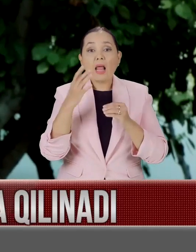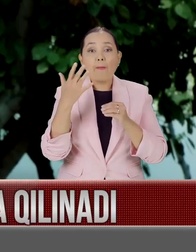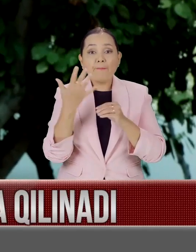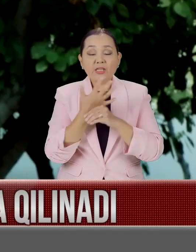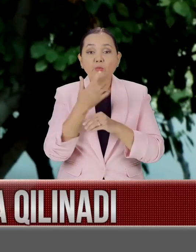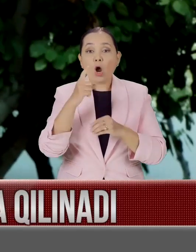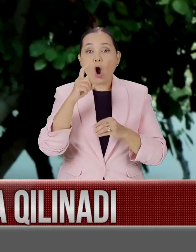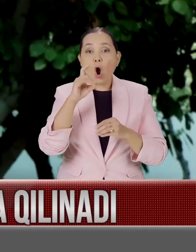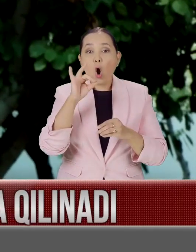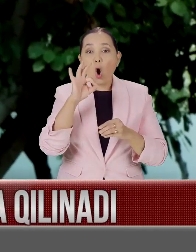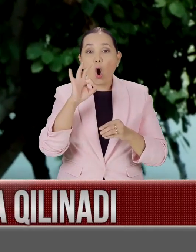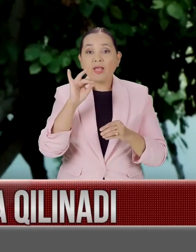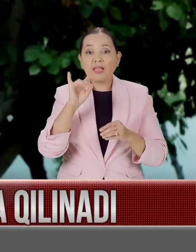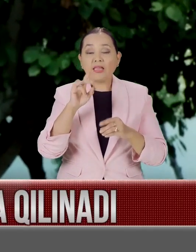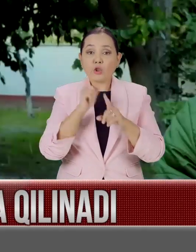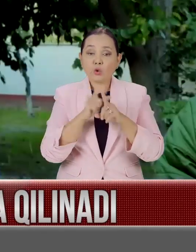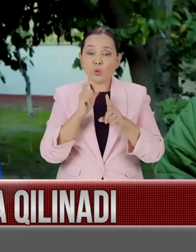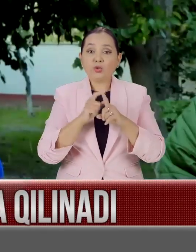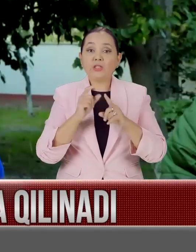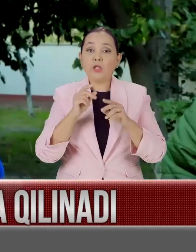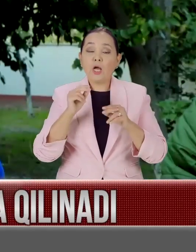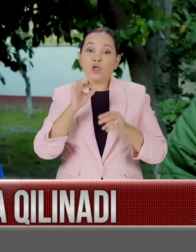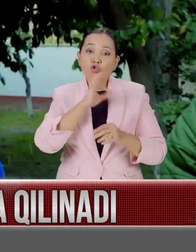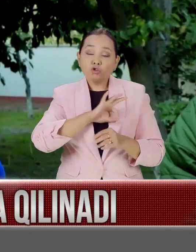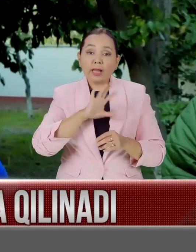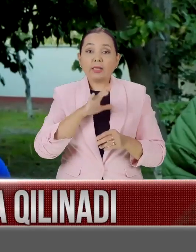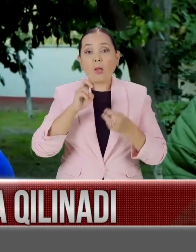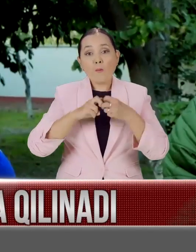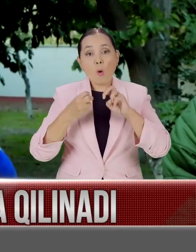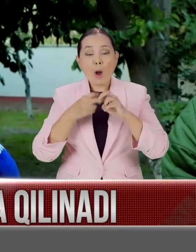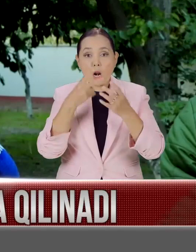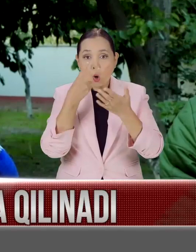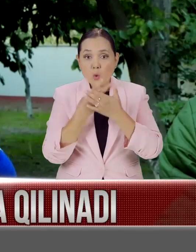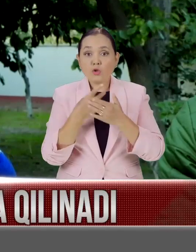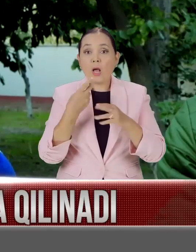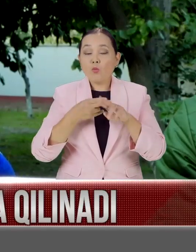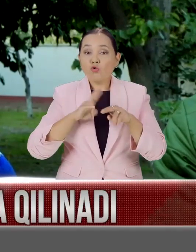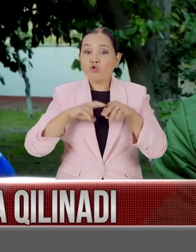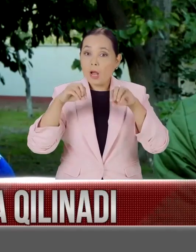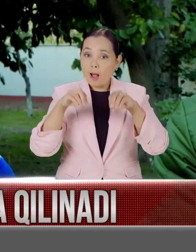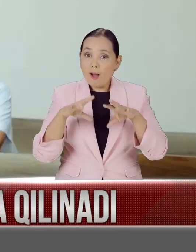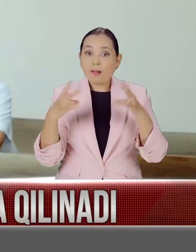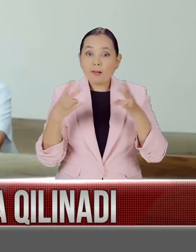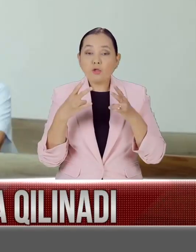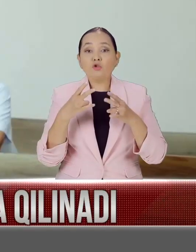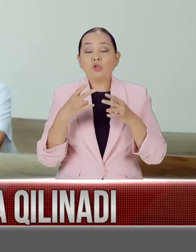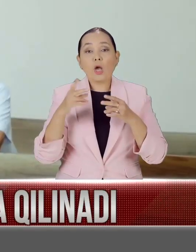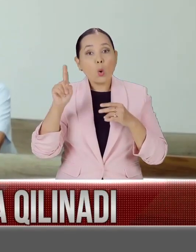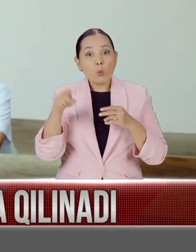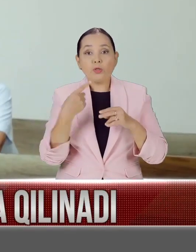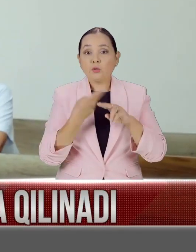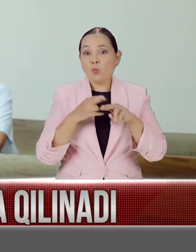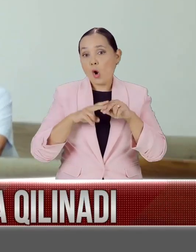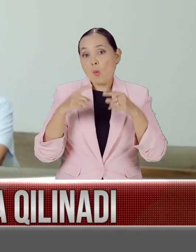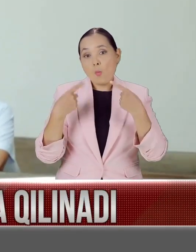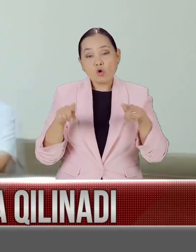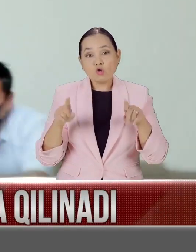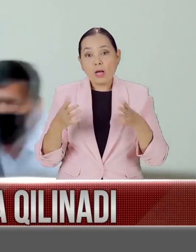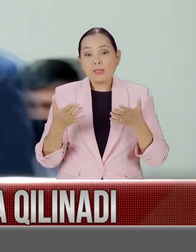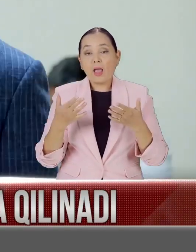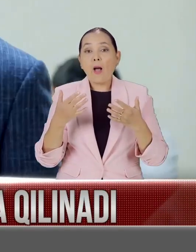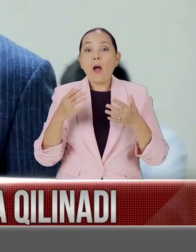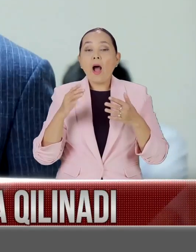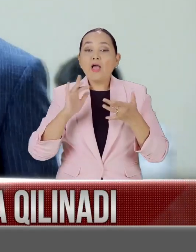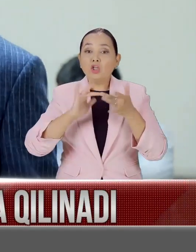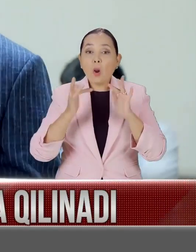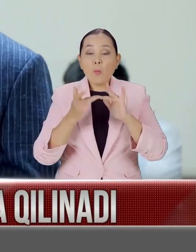15 martalab xoin degan so'zni ishlatilgan. Taklif berilgan yoki muammolarni ko'rsatib, mana shu narsalarni hal qilishga undash boshqa narsa.